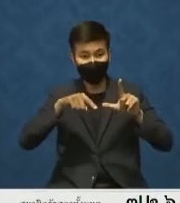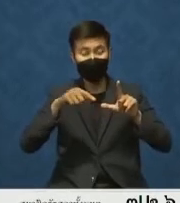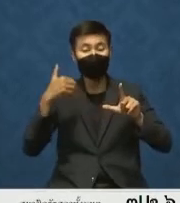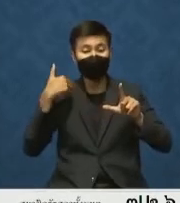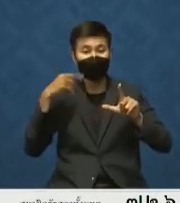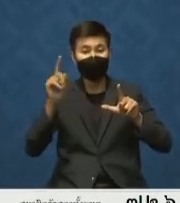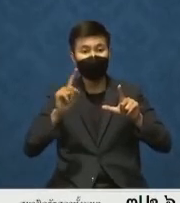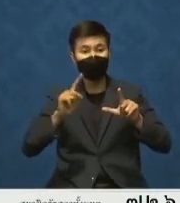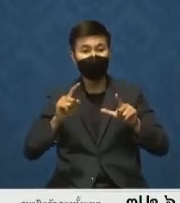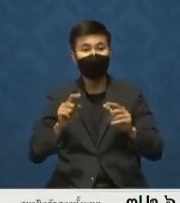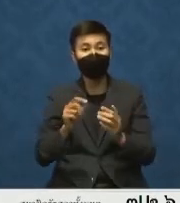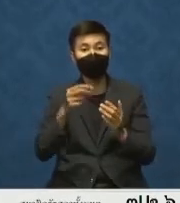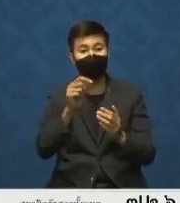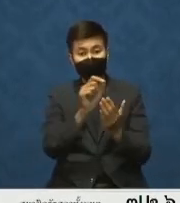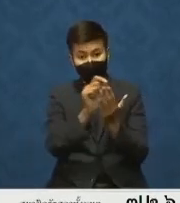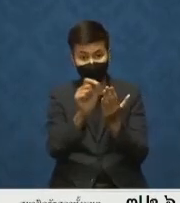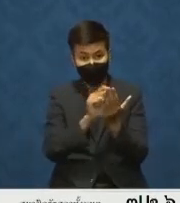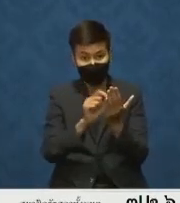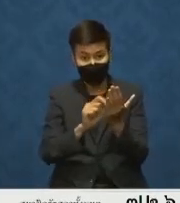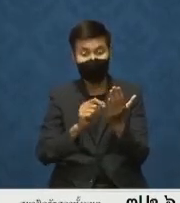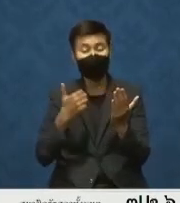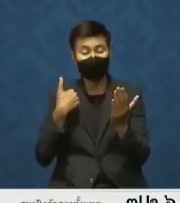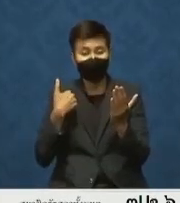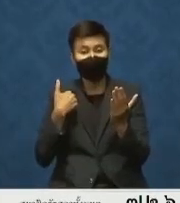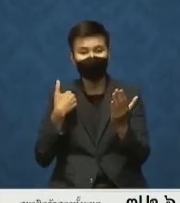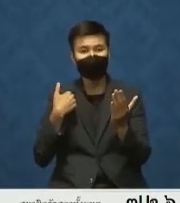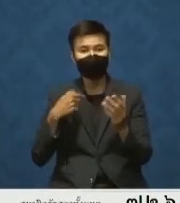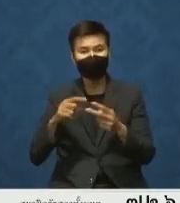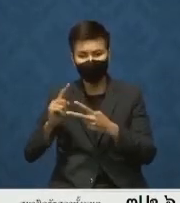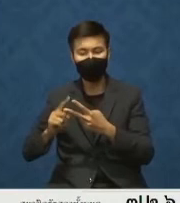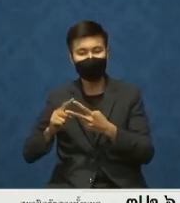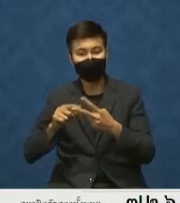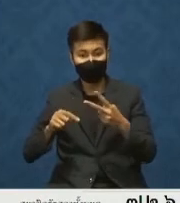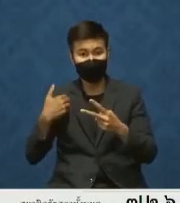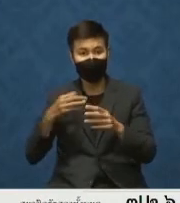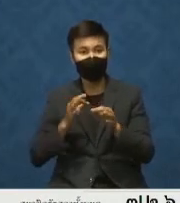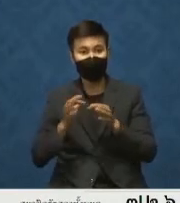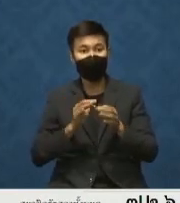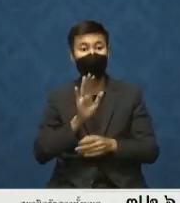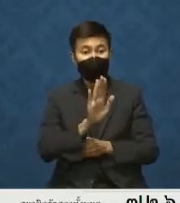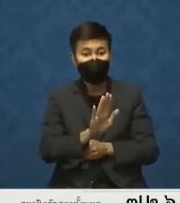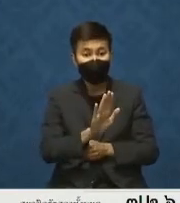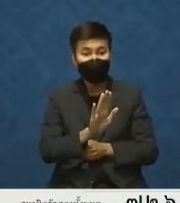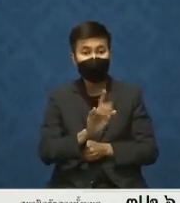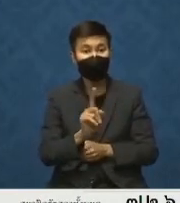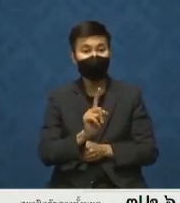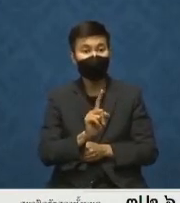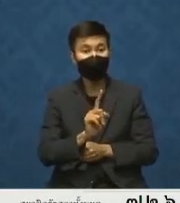ีนใทำนองเดียวกันกับผู้แรยะติอีก 2 ท่านที่อาจะีโอกาสได้อธิปรายนะครับก็คเราบอกวาห้ามไม่ให้ขัด